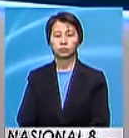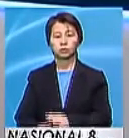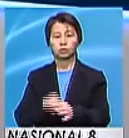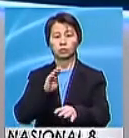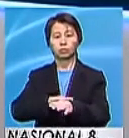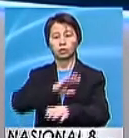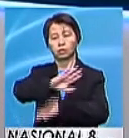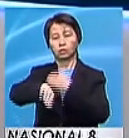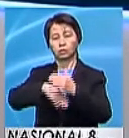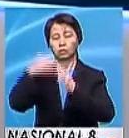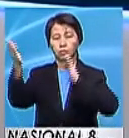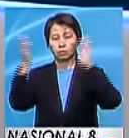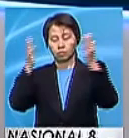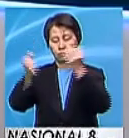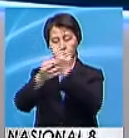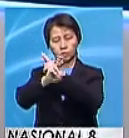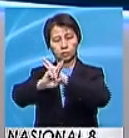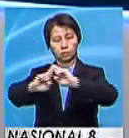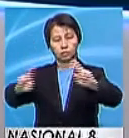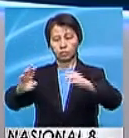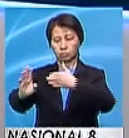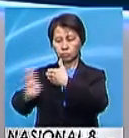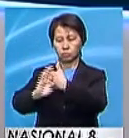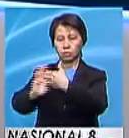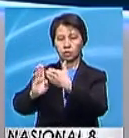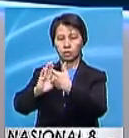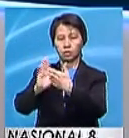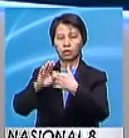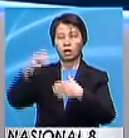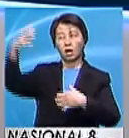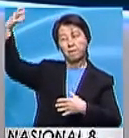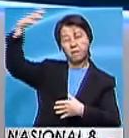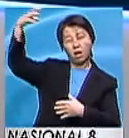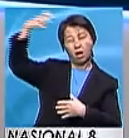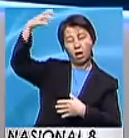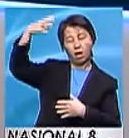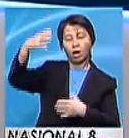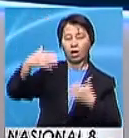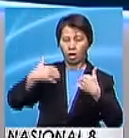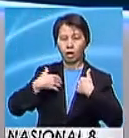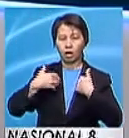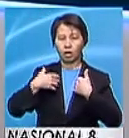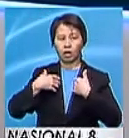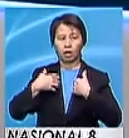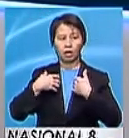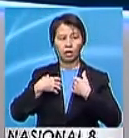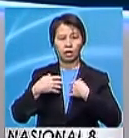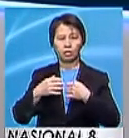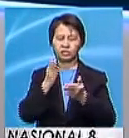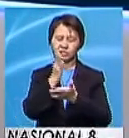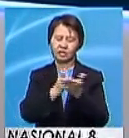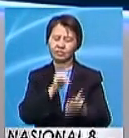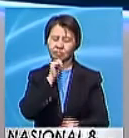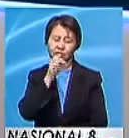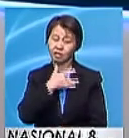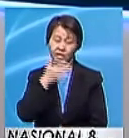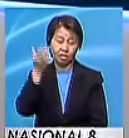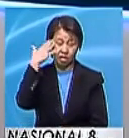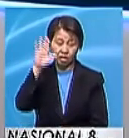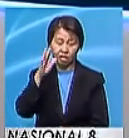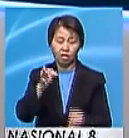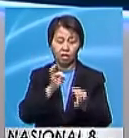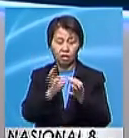Ketika seluruh negara sedang bersiap sedia menghadapi ancaman fenomena El Nino, masih terdapat mereka yang tidak peka dengan melakukan